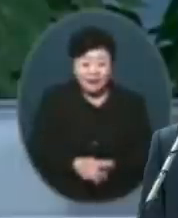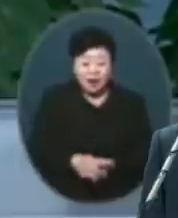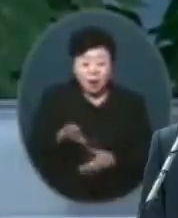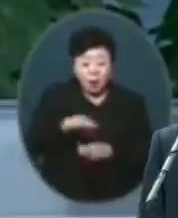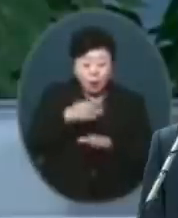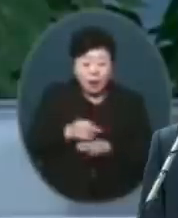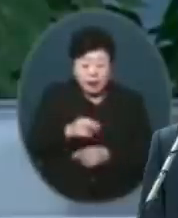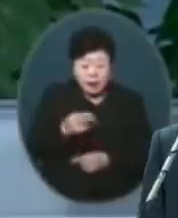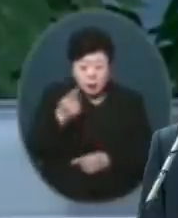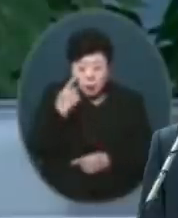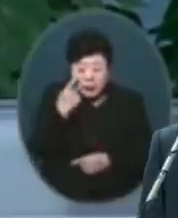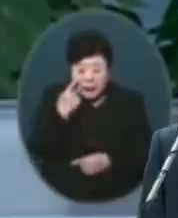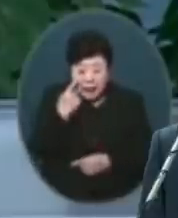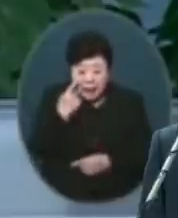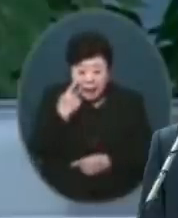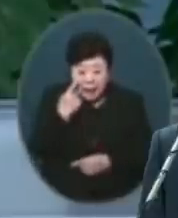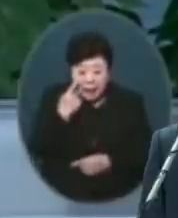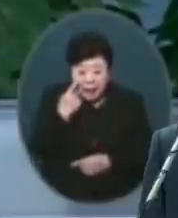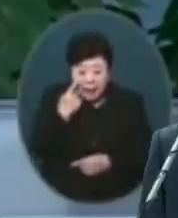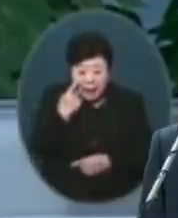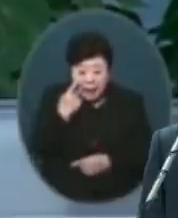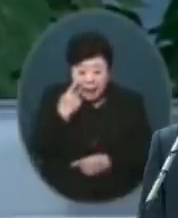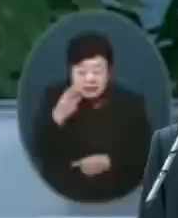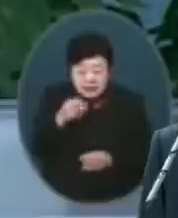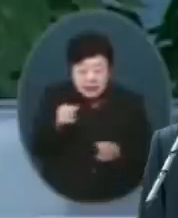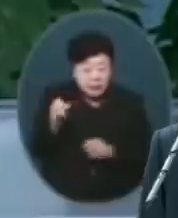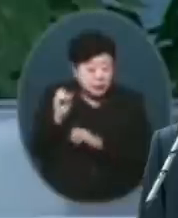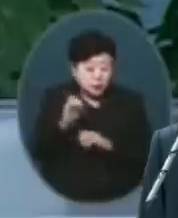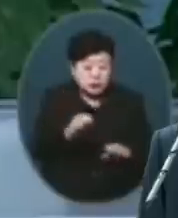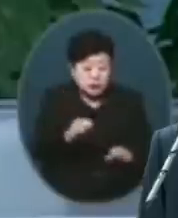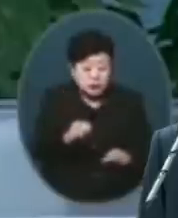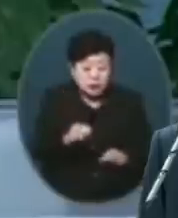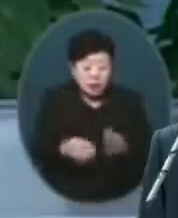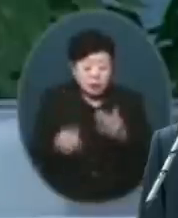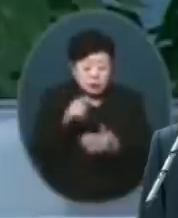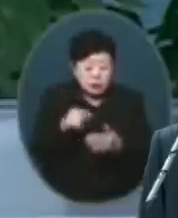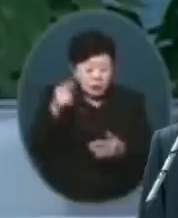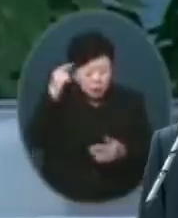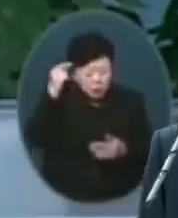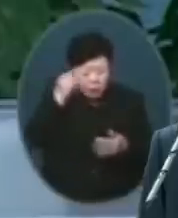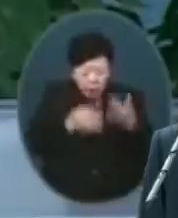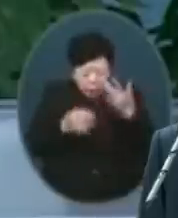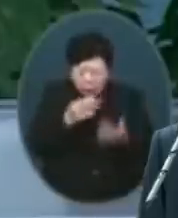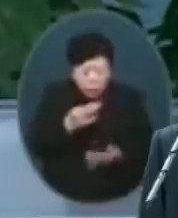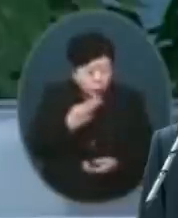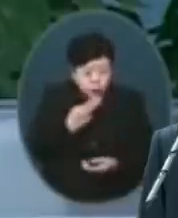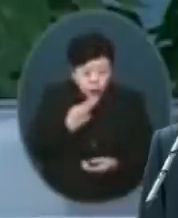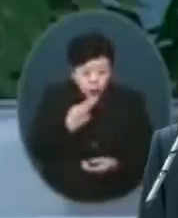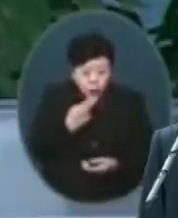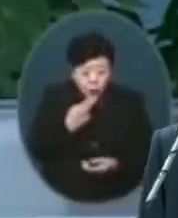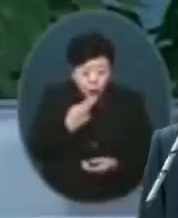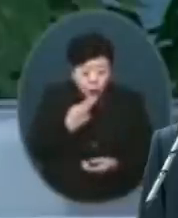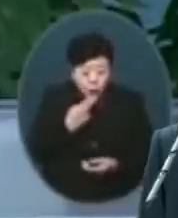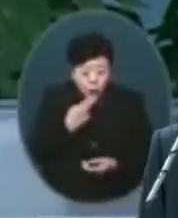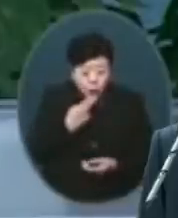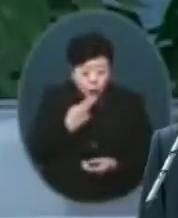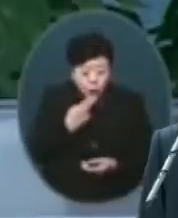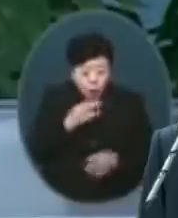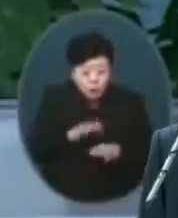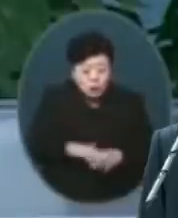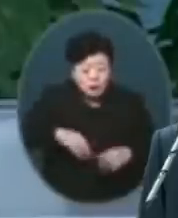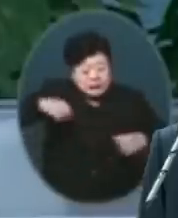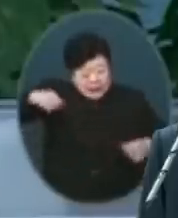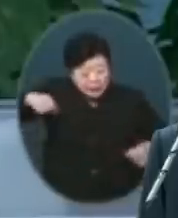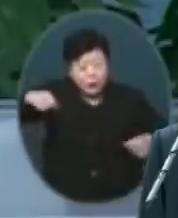왕이 가만히 들여다보니까 세 사람이 불꽃 가운데 있어도 머리털 하나 타지 않고 그들은 손과